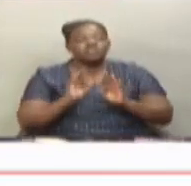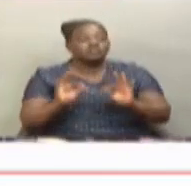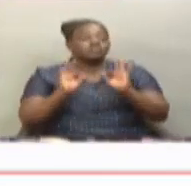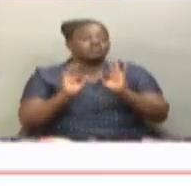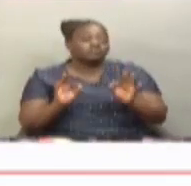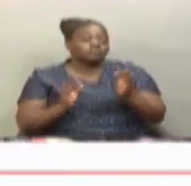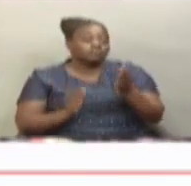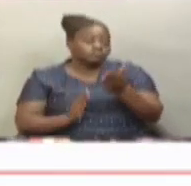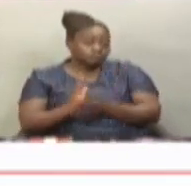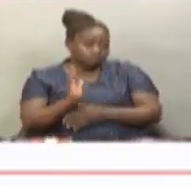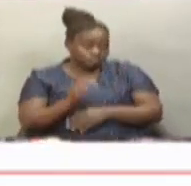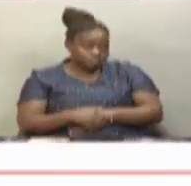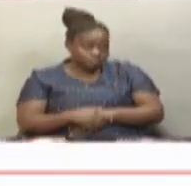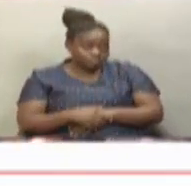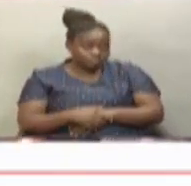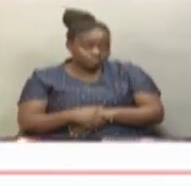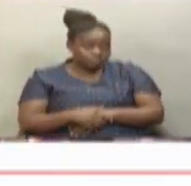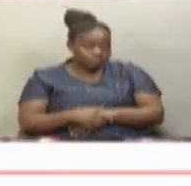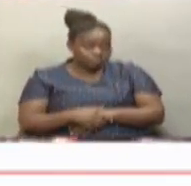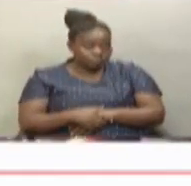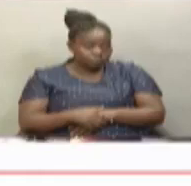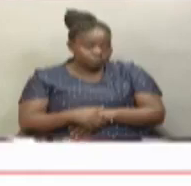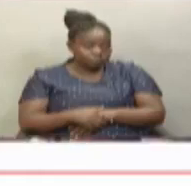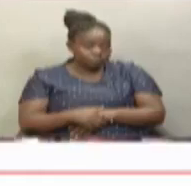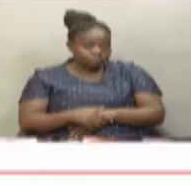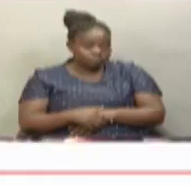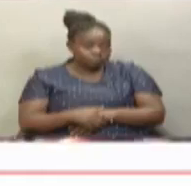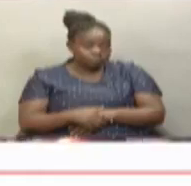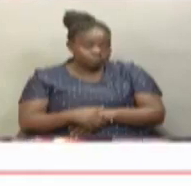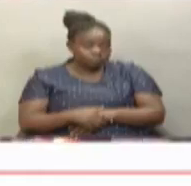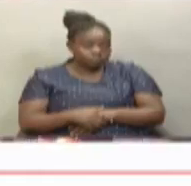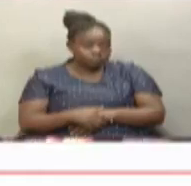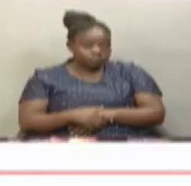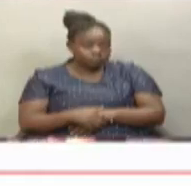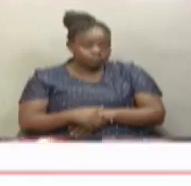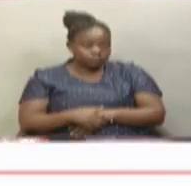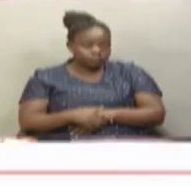mazima okugogera gakufuna eddembe